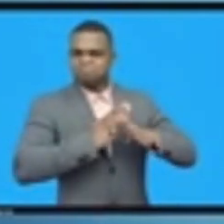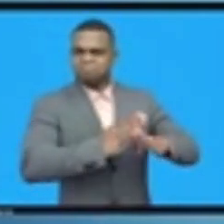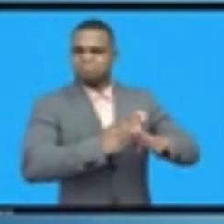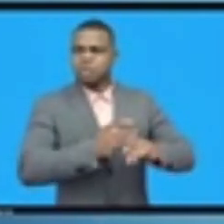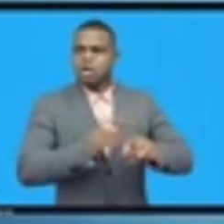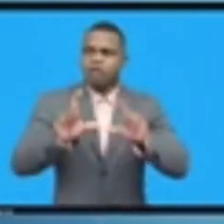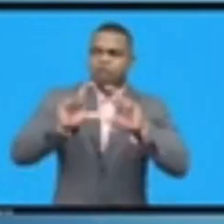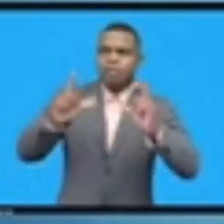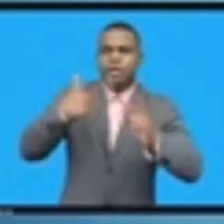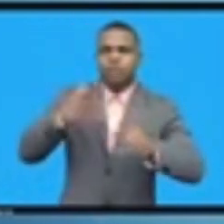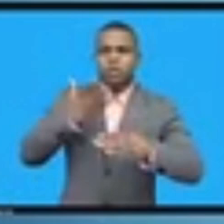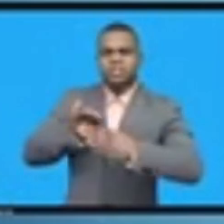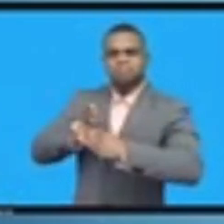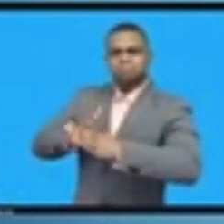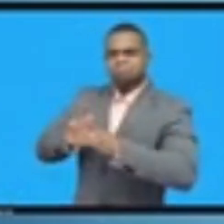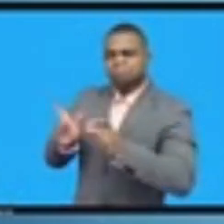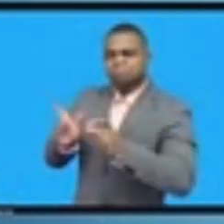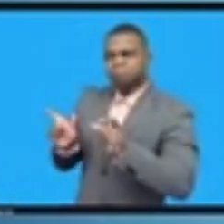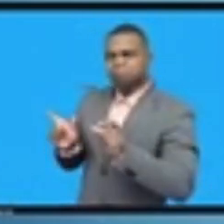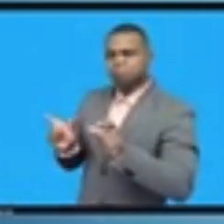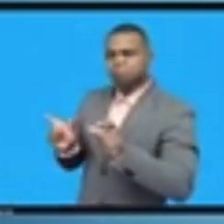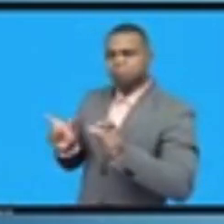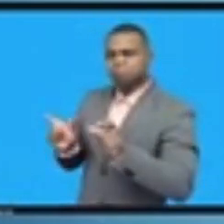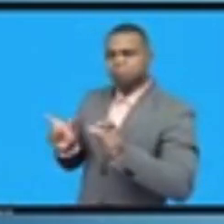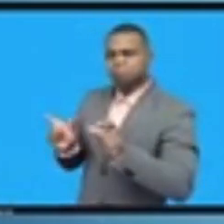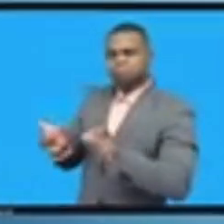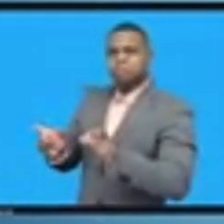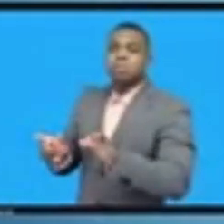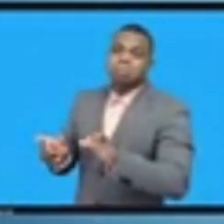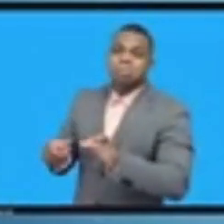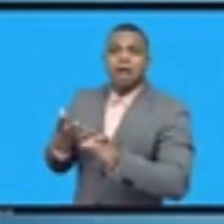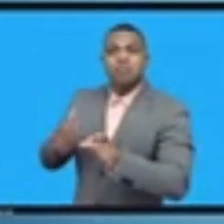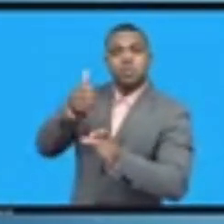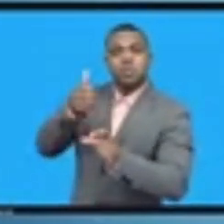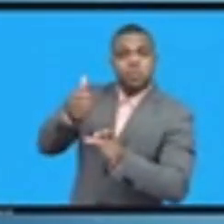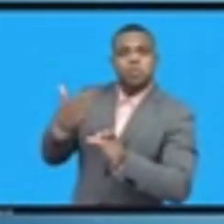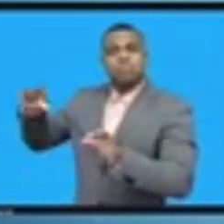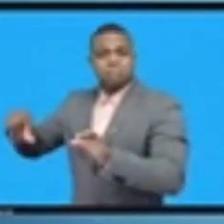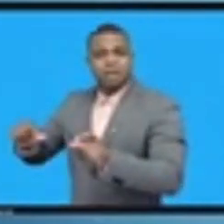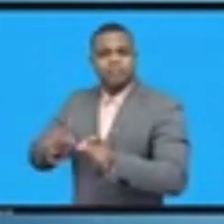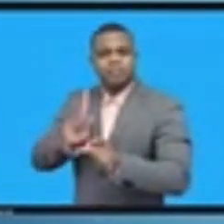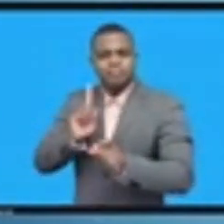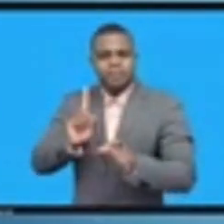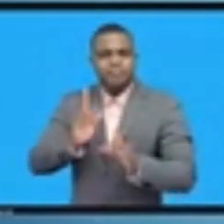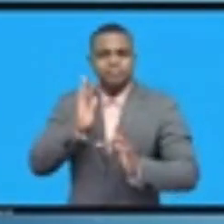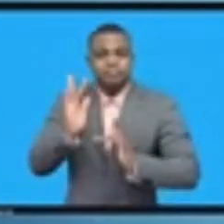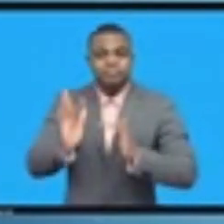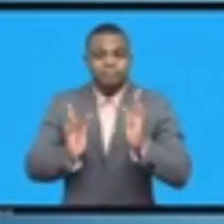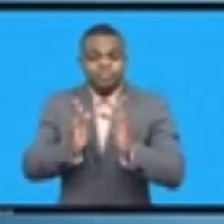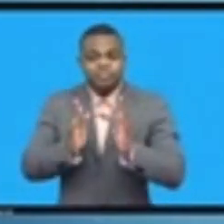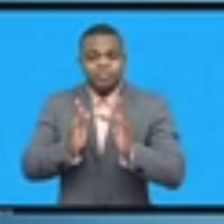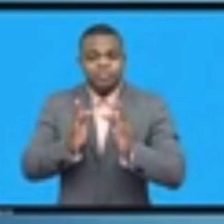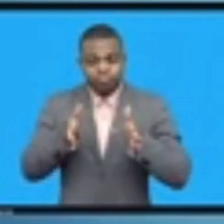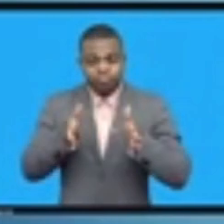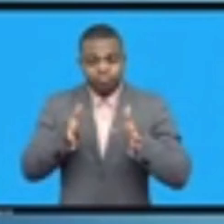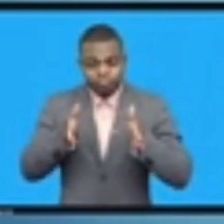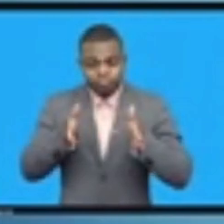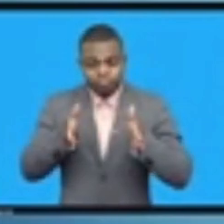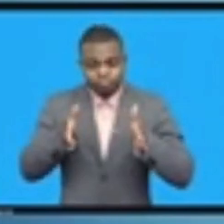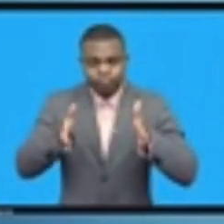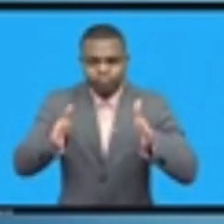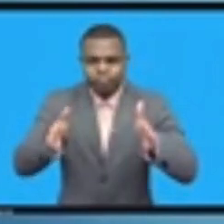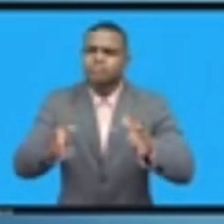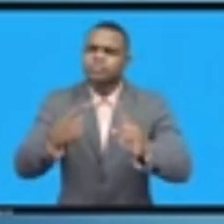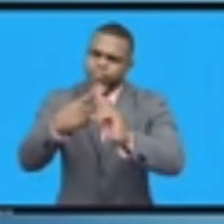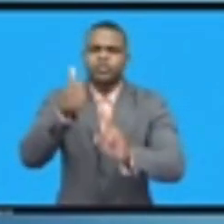标。他们希望控制科技。ICANN 提倡的是一个全球